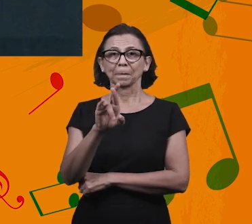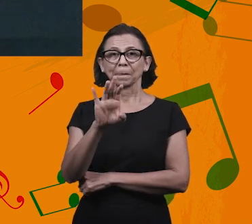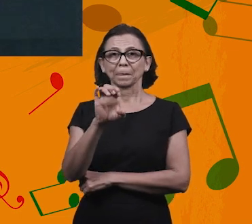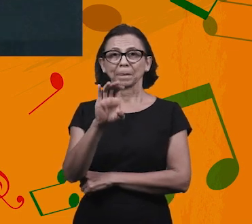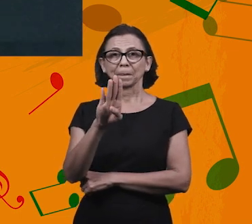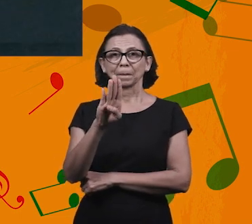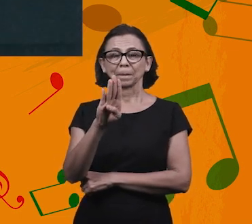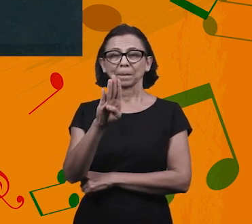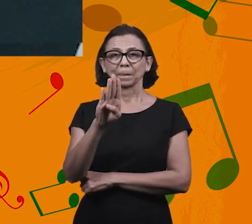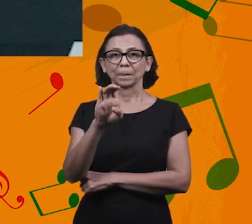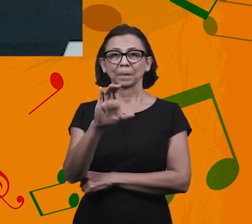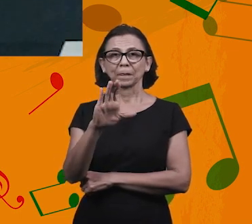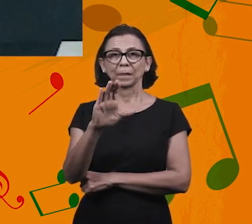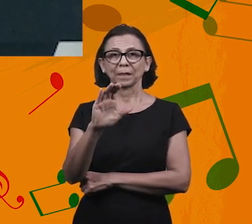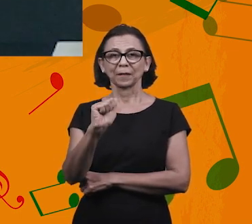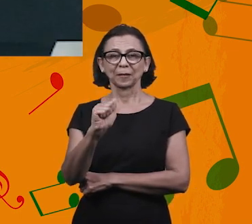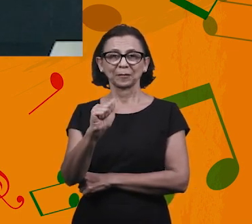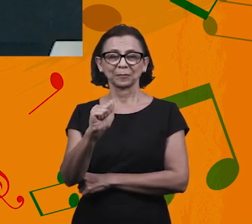Intermédiaire Rebecca